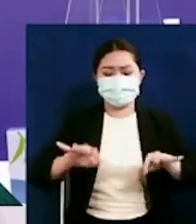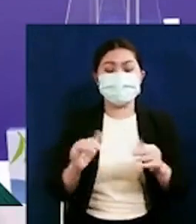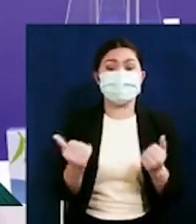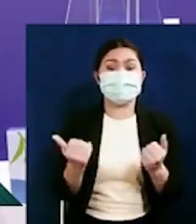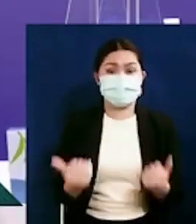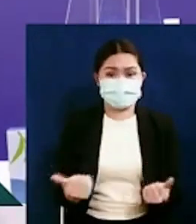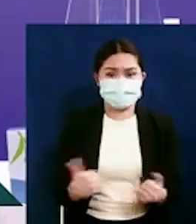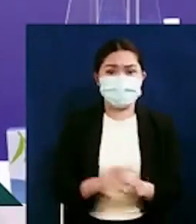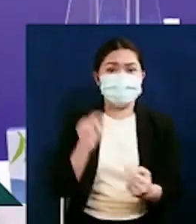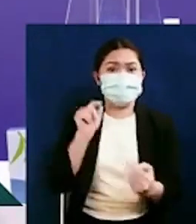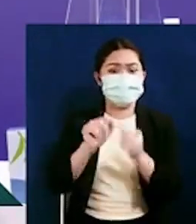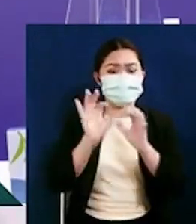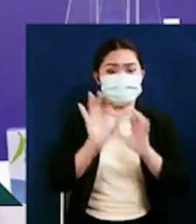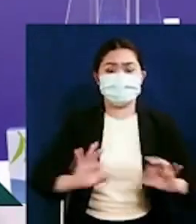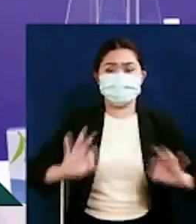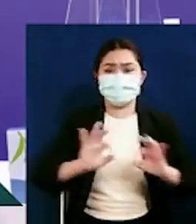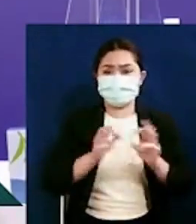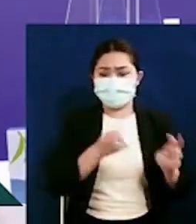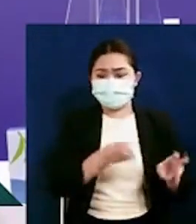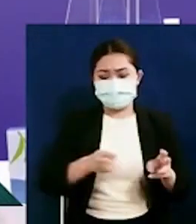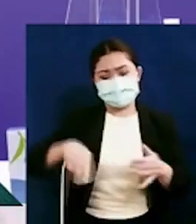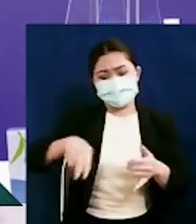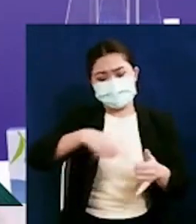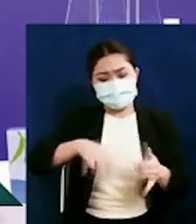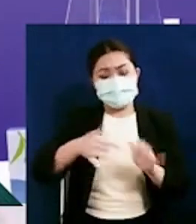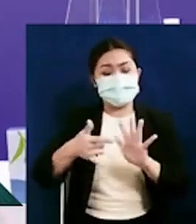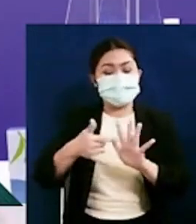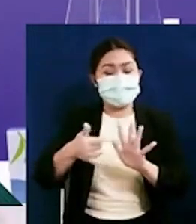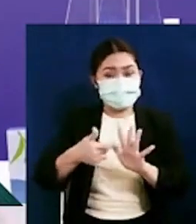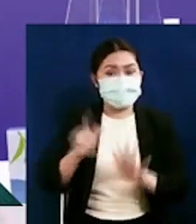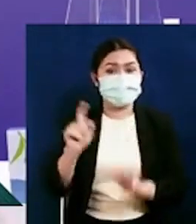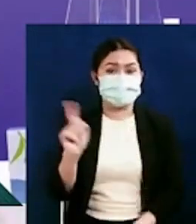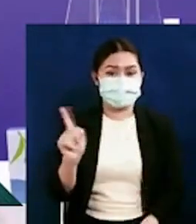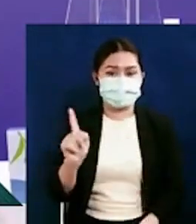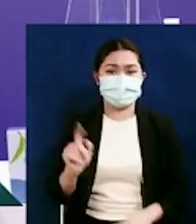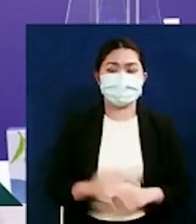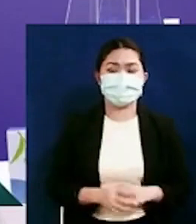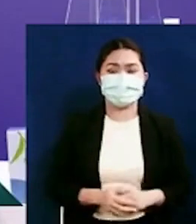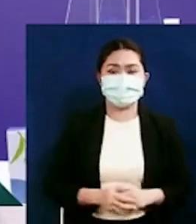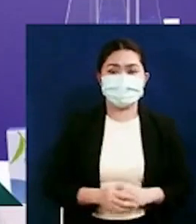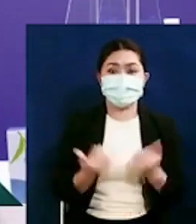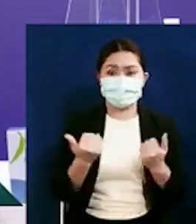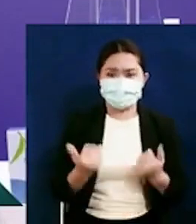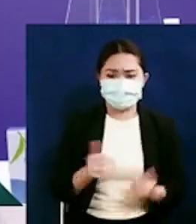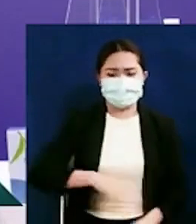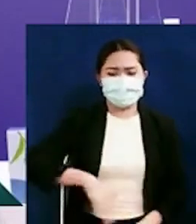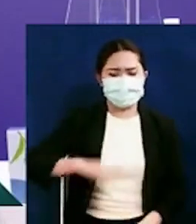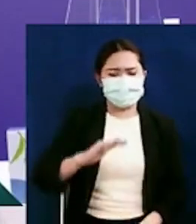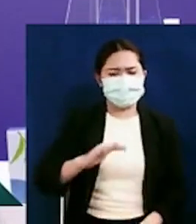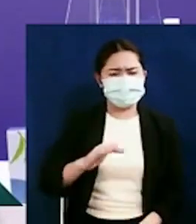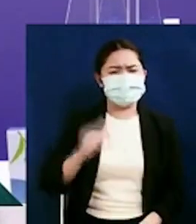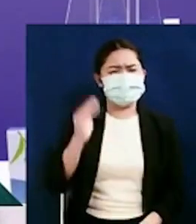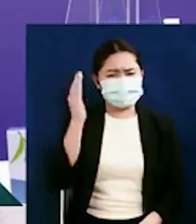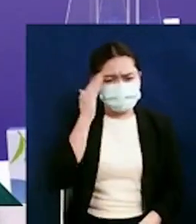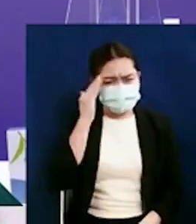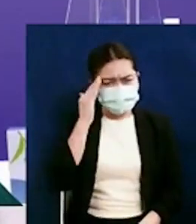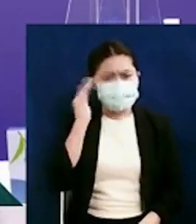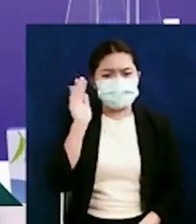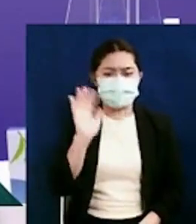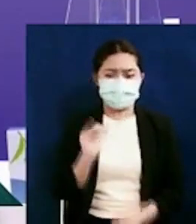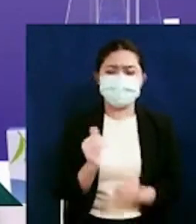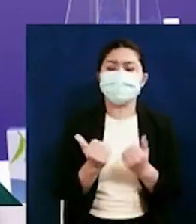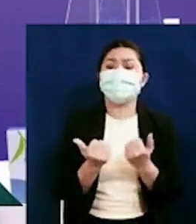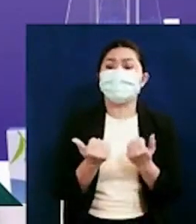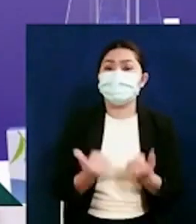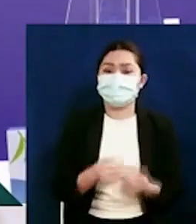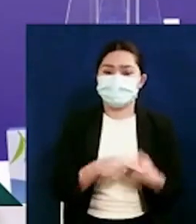10เท่าแต่ตราการตายน้อยกว่าการระบาดของสายพันธุ์เดียวต้าเฉลี่ย14วันติดเชื้อประมาณ 2หมื่น